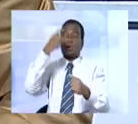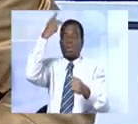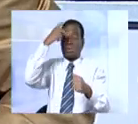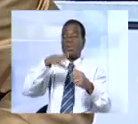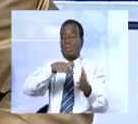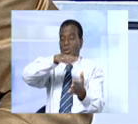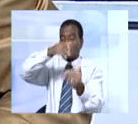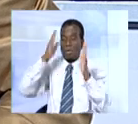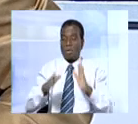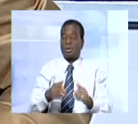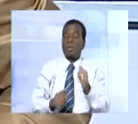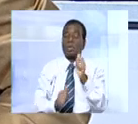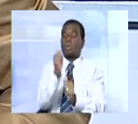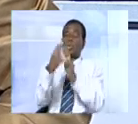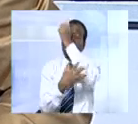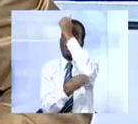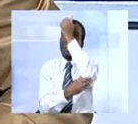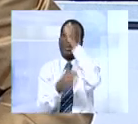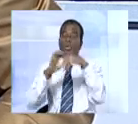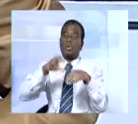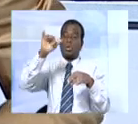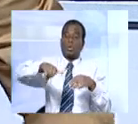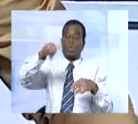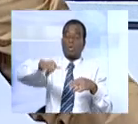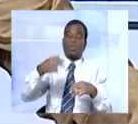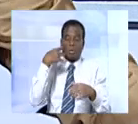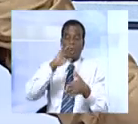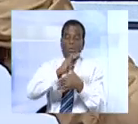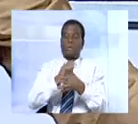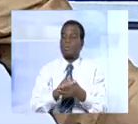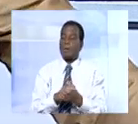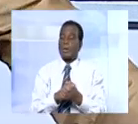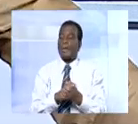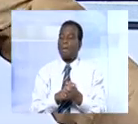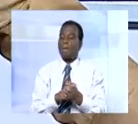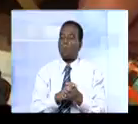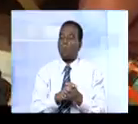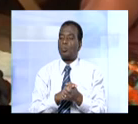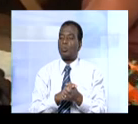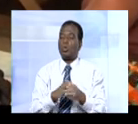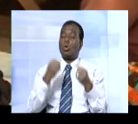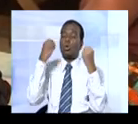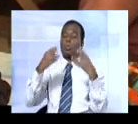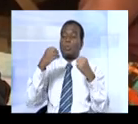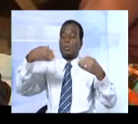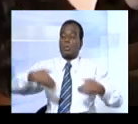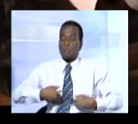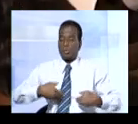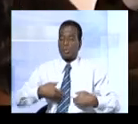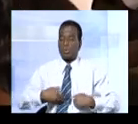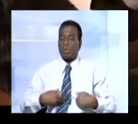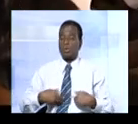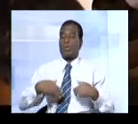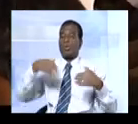et étudiants les plus démunis du district de Yamoussoukro. Brahima Doumbia, RTI Bouaké. Plusieurs jeunes mettent fin à leur